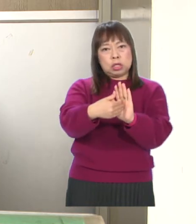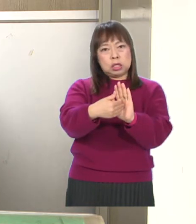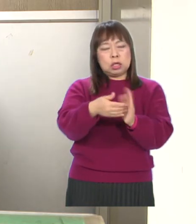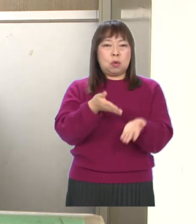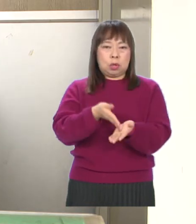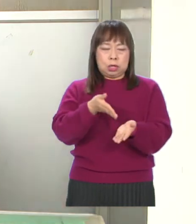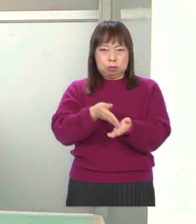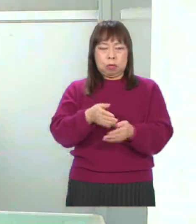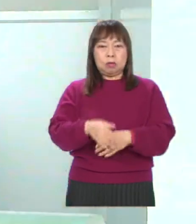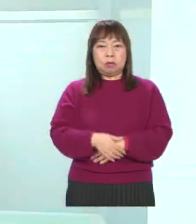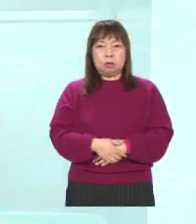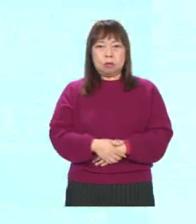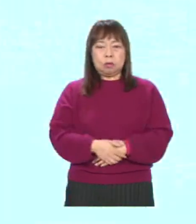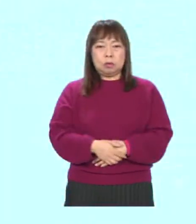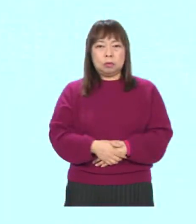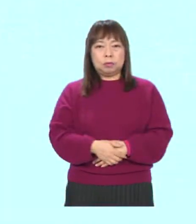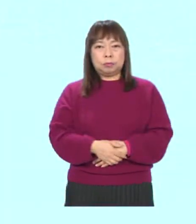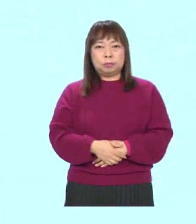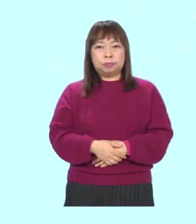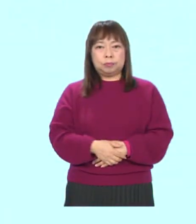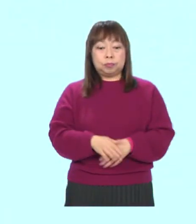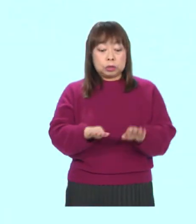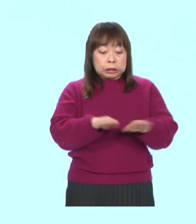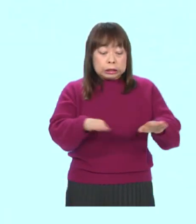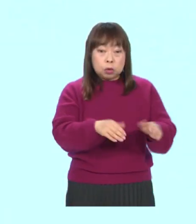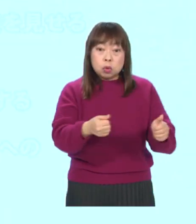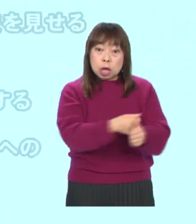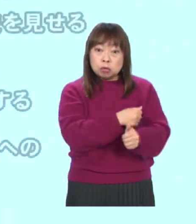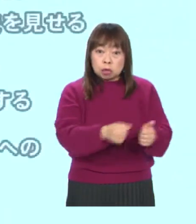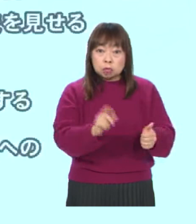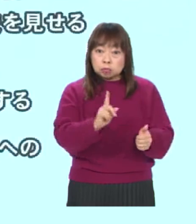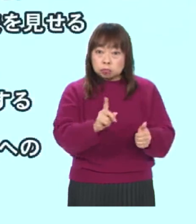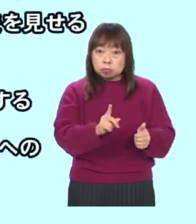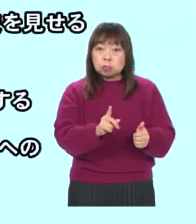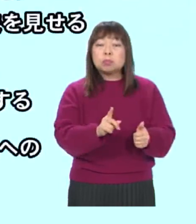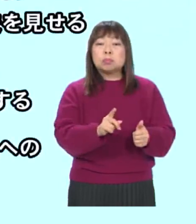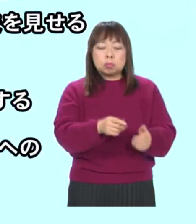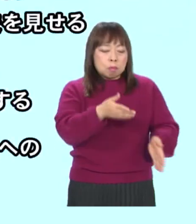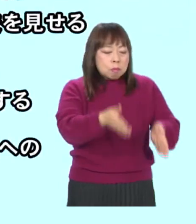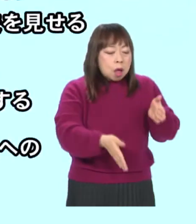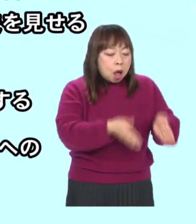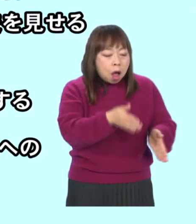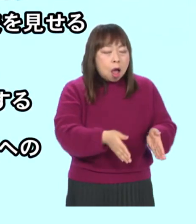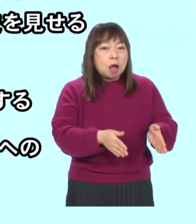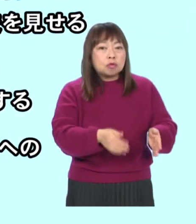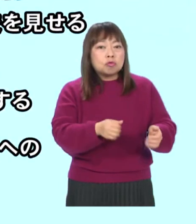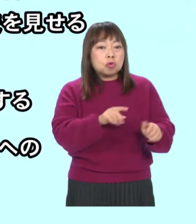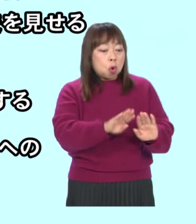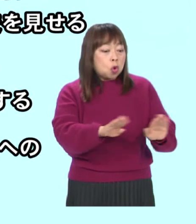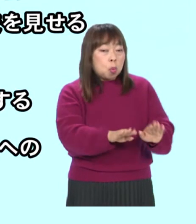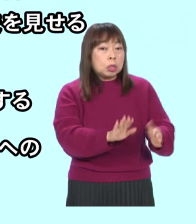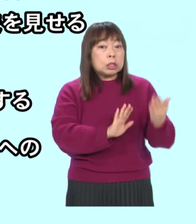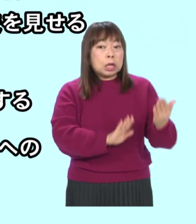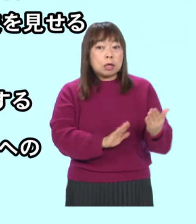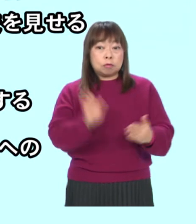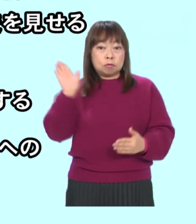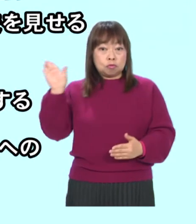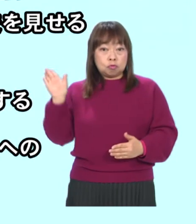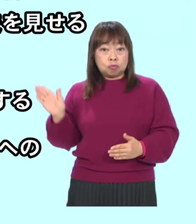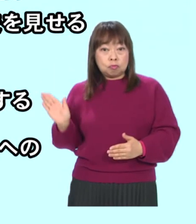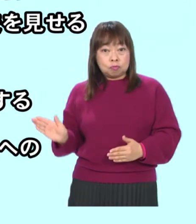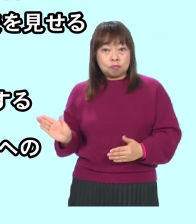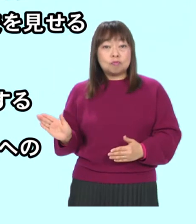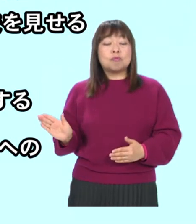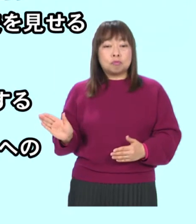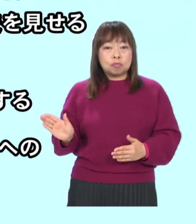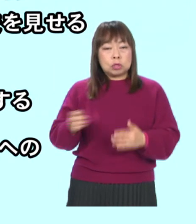します。児童虐待とは、看護する児童に対して行う次のような行為を言います